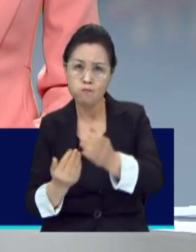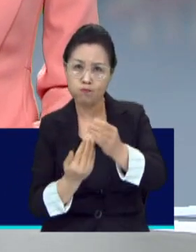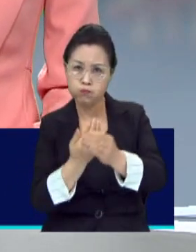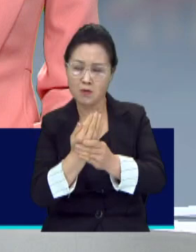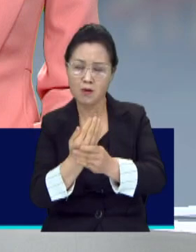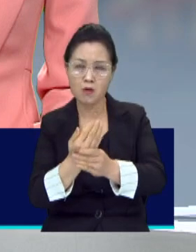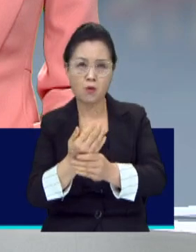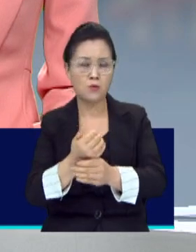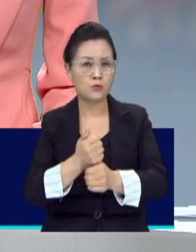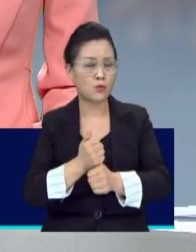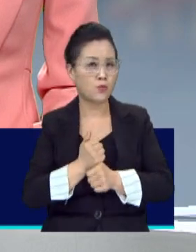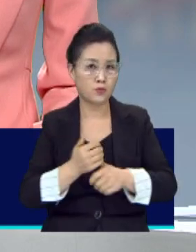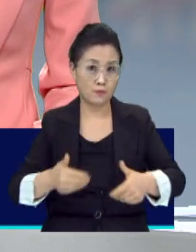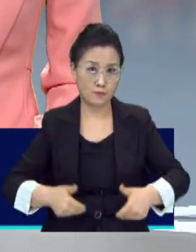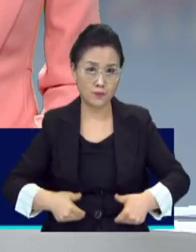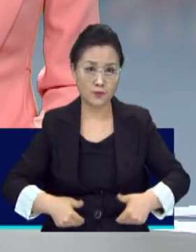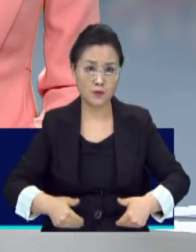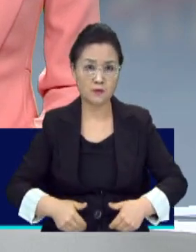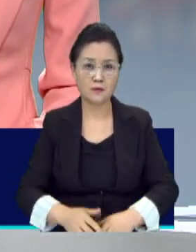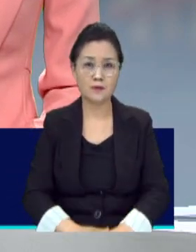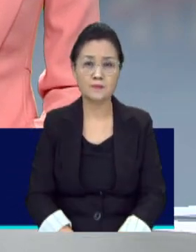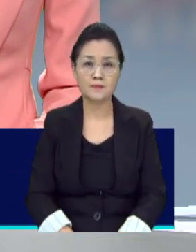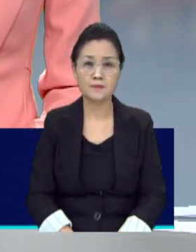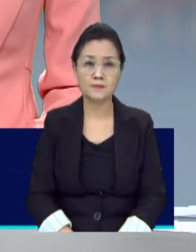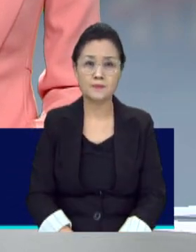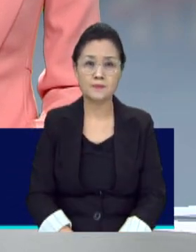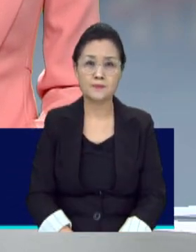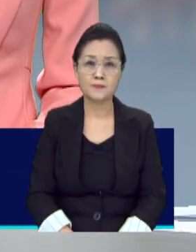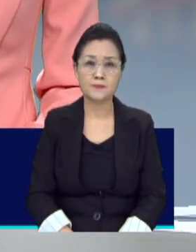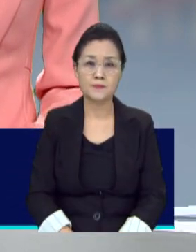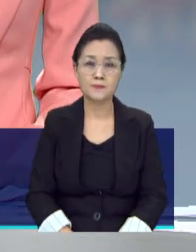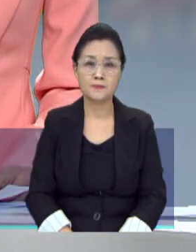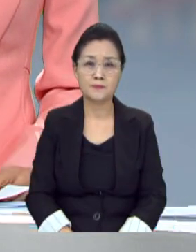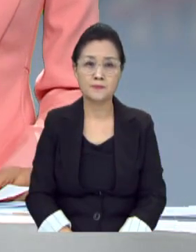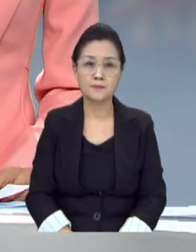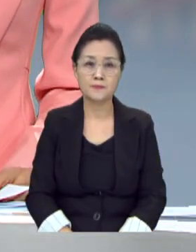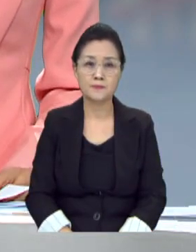긴장을 늦출 인 어렵습니다 최한솔 기자가 취재했습니다